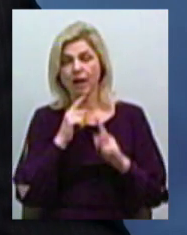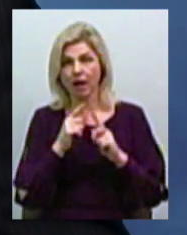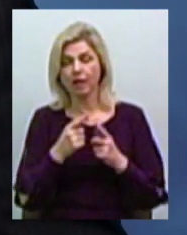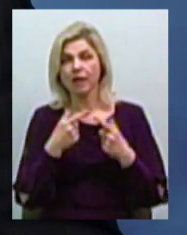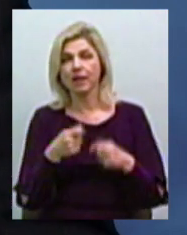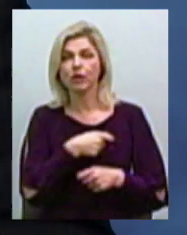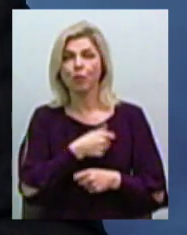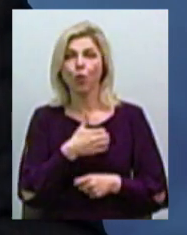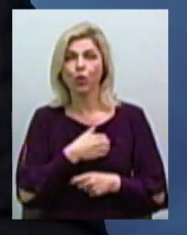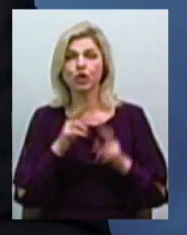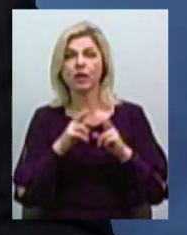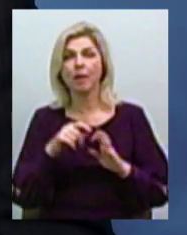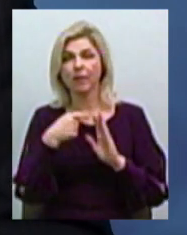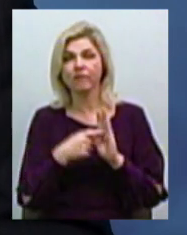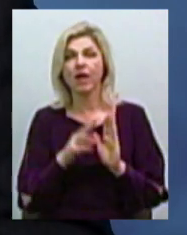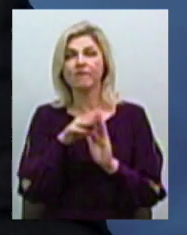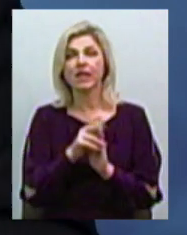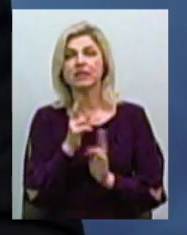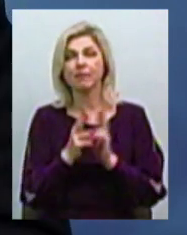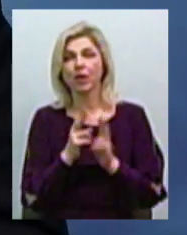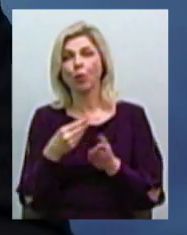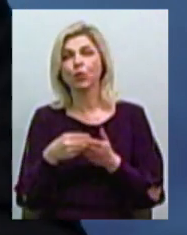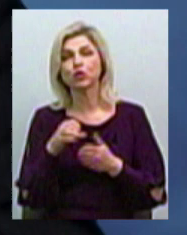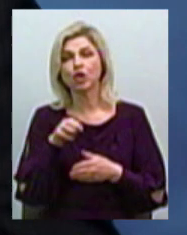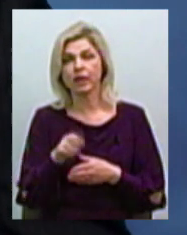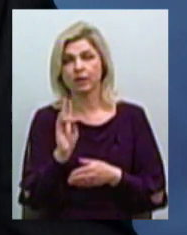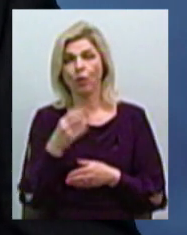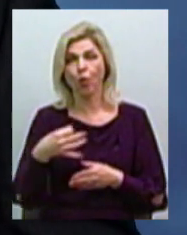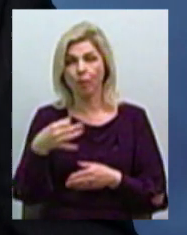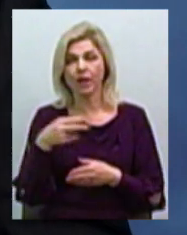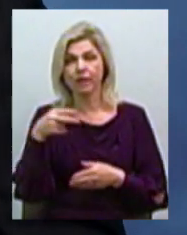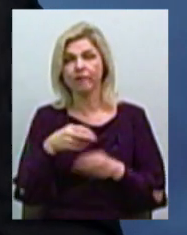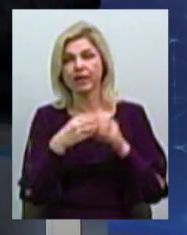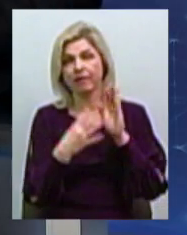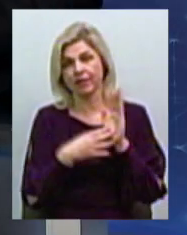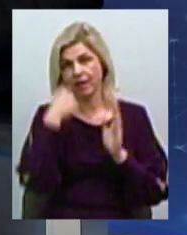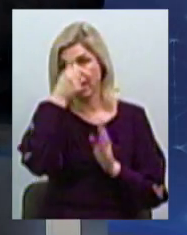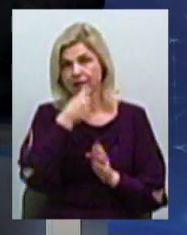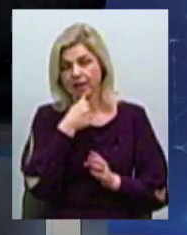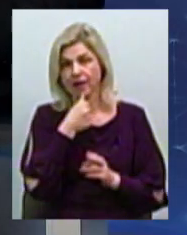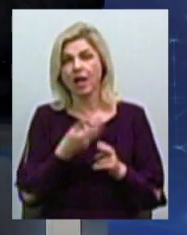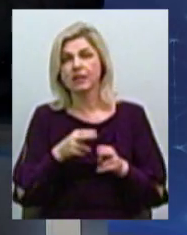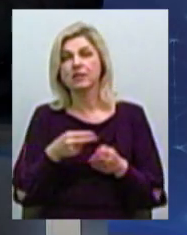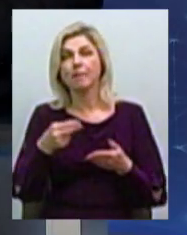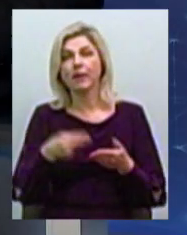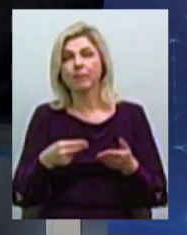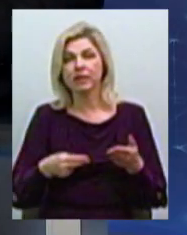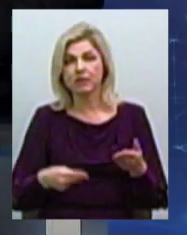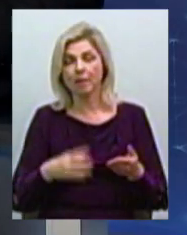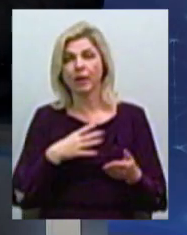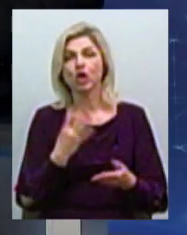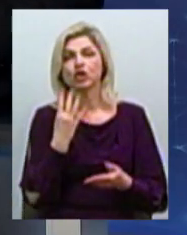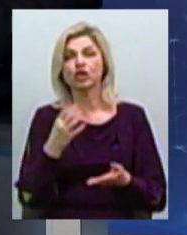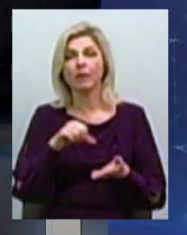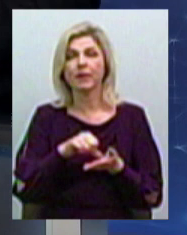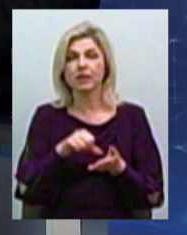депутати хочуть розглянути питання внесення змін до бюджету області на 2019 рік. Серед підписантів були чотири представники